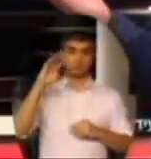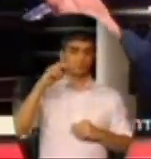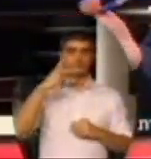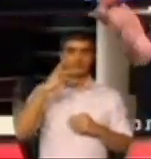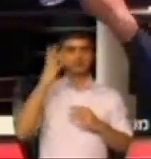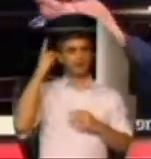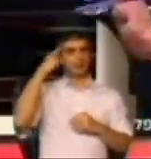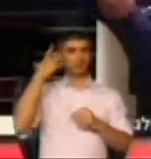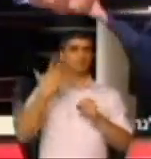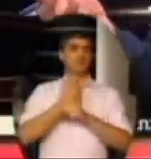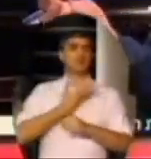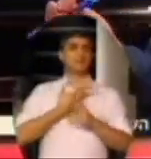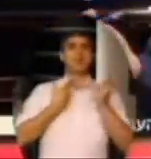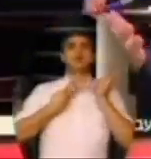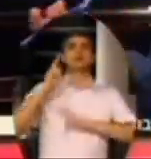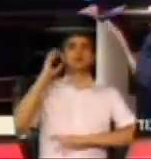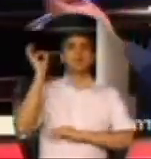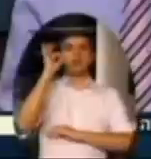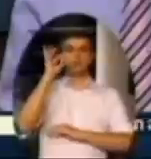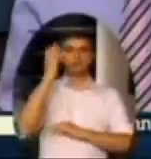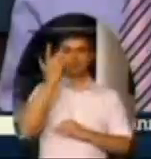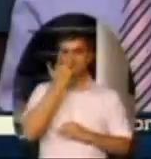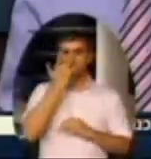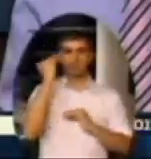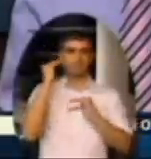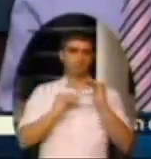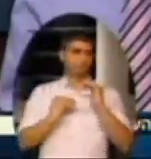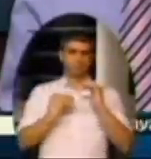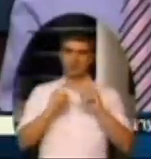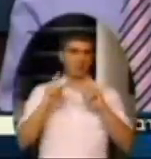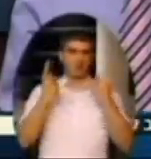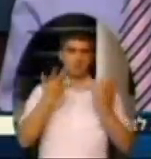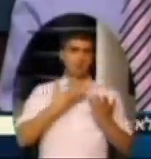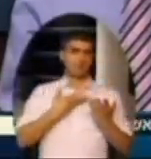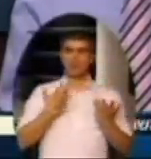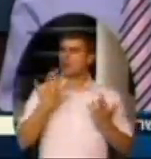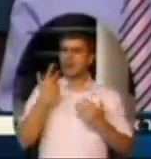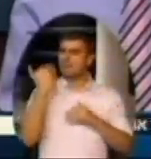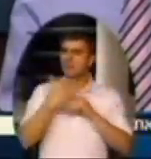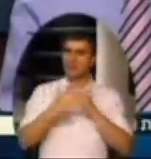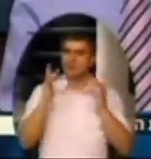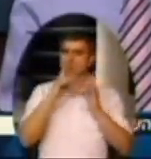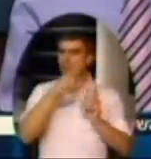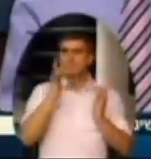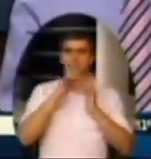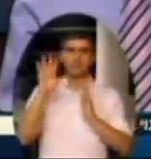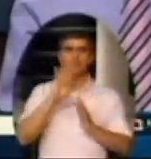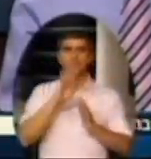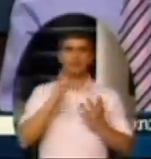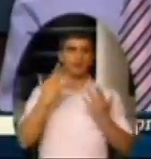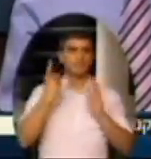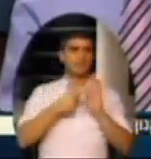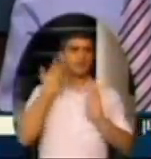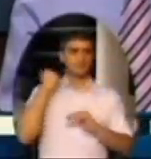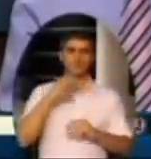כוחו הוא חשב שהוא יוח שהוא יקבל הרבה יותר אחוזים מהקולות בסוף זה לא קרה הוא קיבל כמה בכמה זה נגמר מולך מול נתניהו